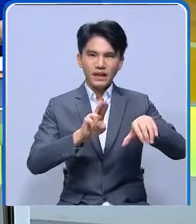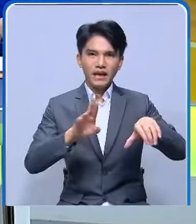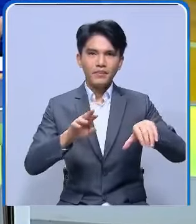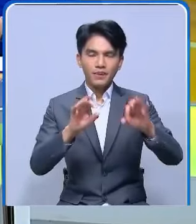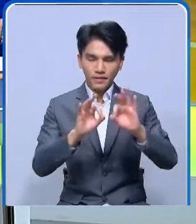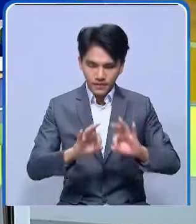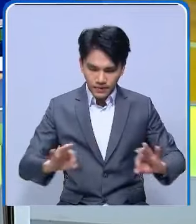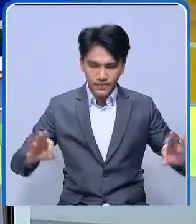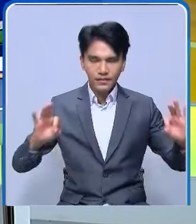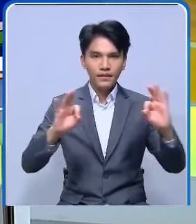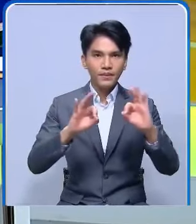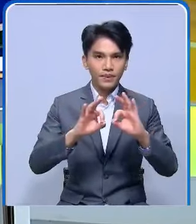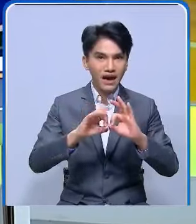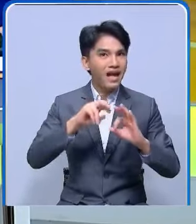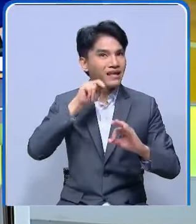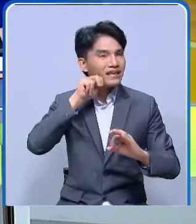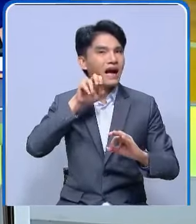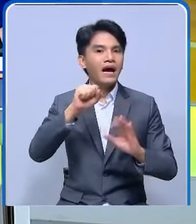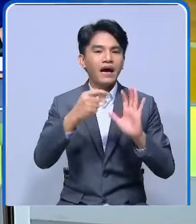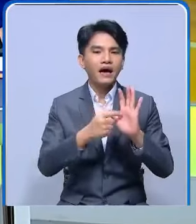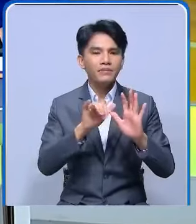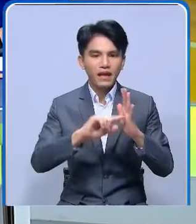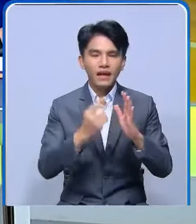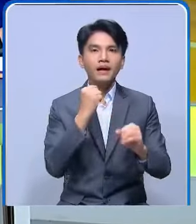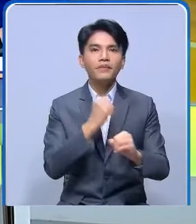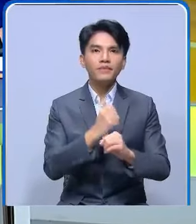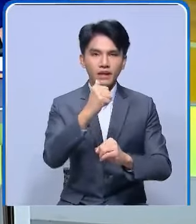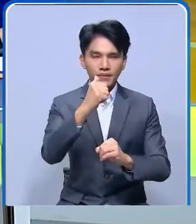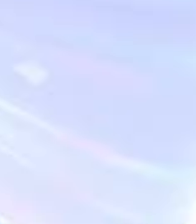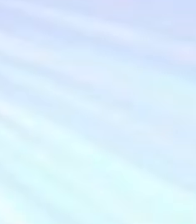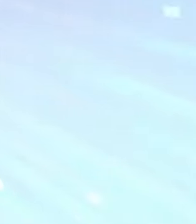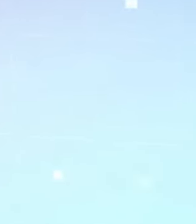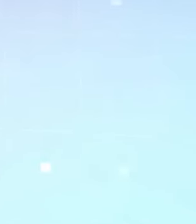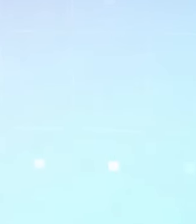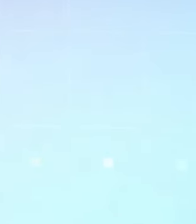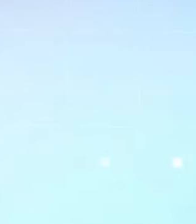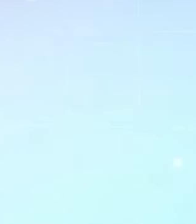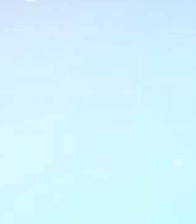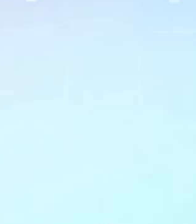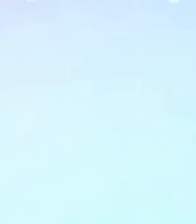สายนะครับซึ่งคุณภูมิธรรมบอกว่าก็คาดว่าจะเริ่มดำเนินการได้ภายใน2เดือนนะครับ